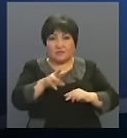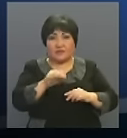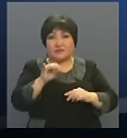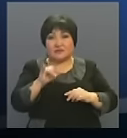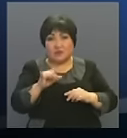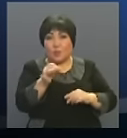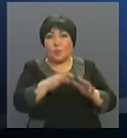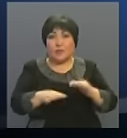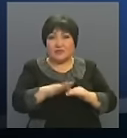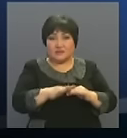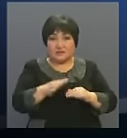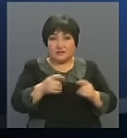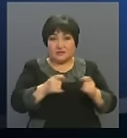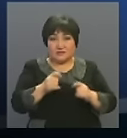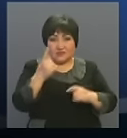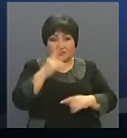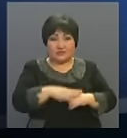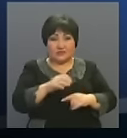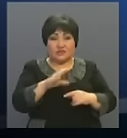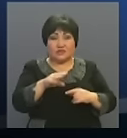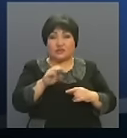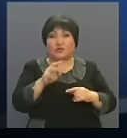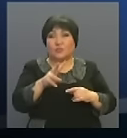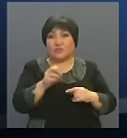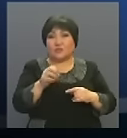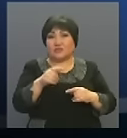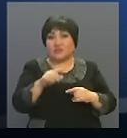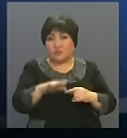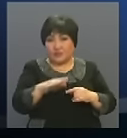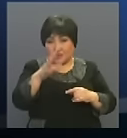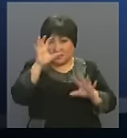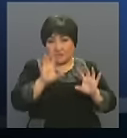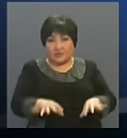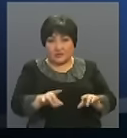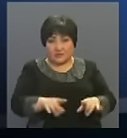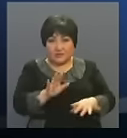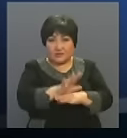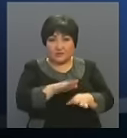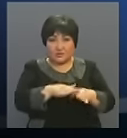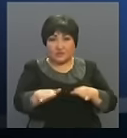басында Ералы Тоғжанов тағайындалған еді. Ауыс-түйіс елбасы пәрменімен жүзеге асқан.